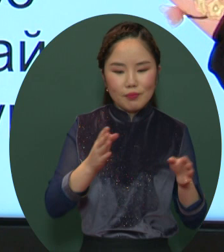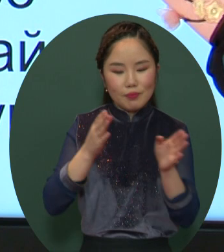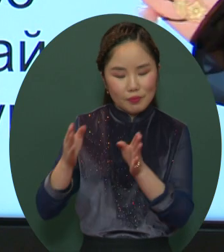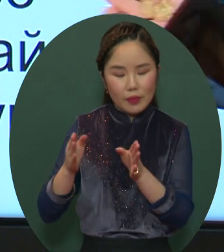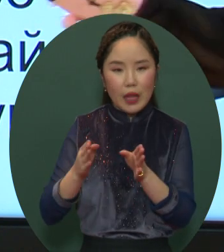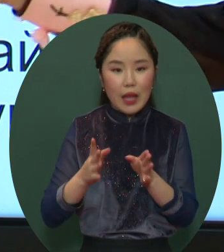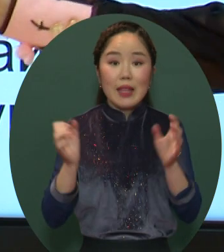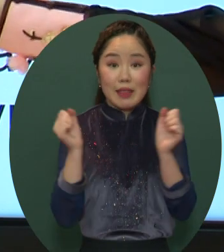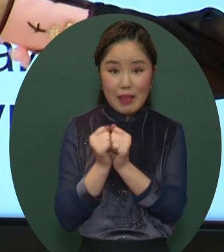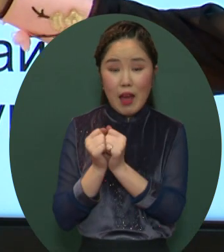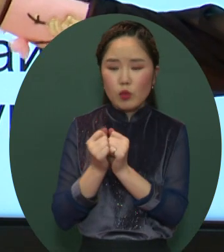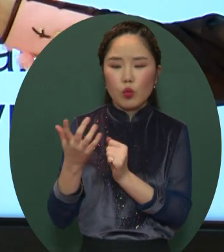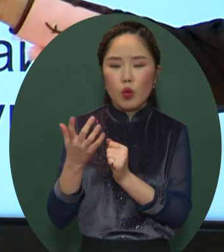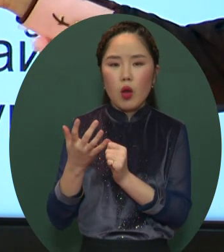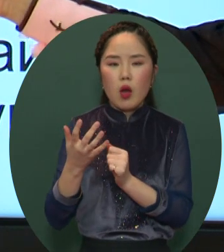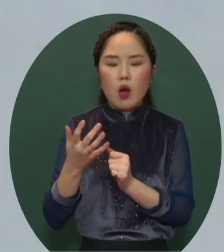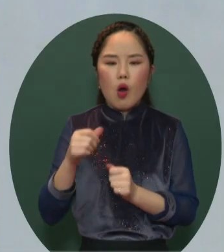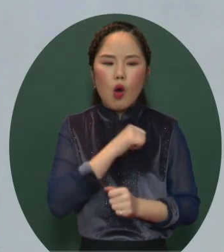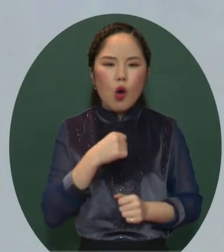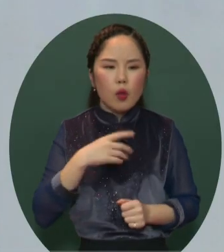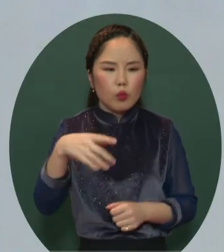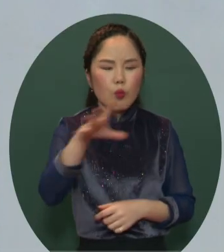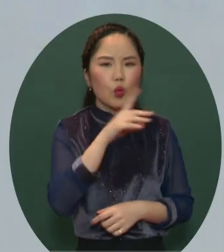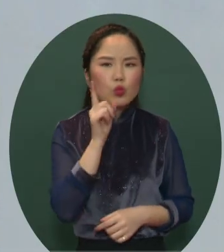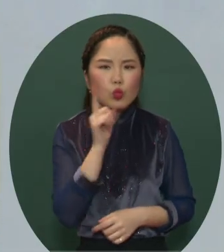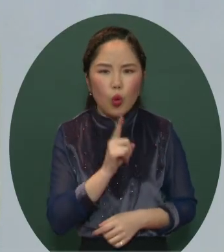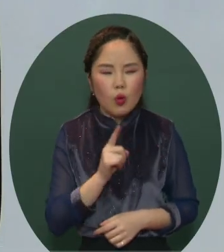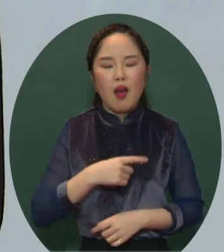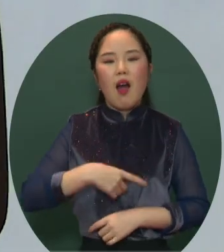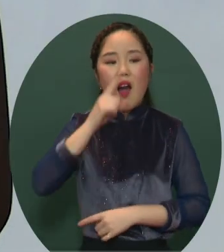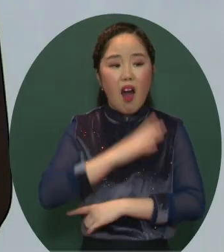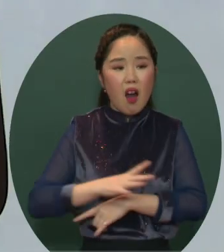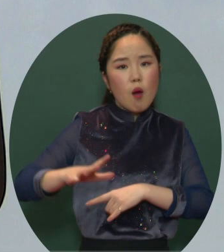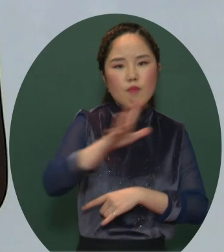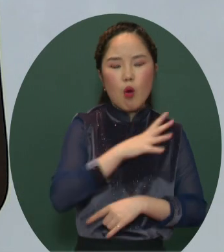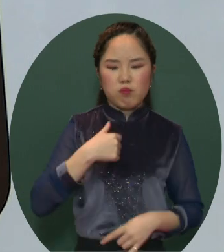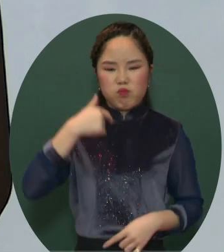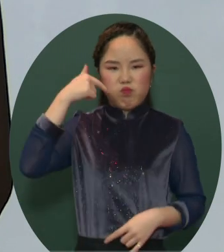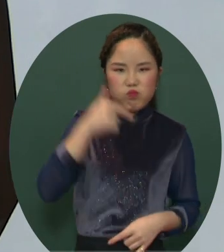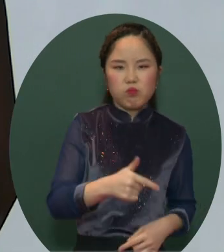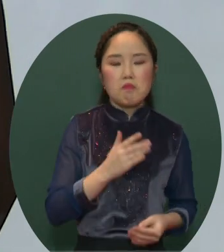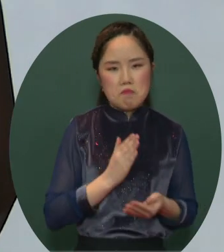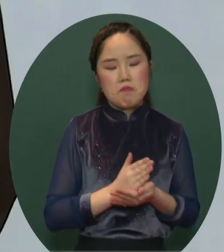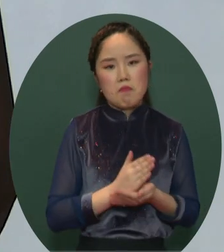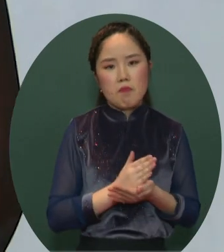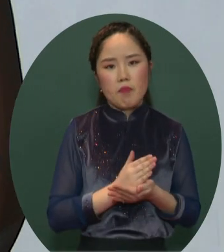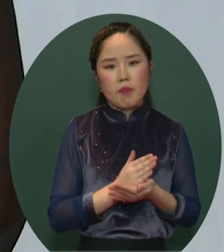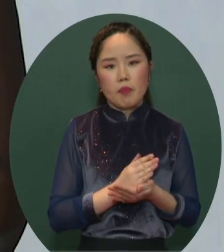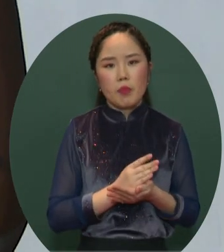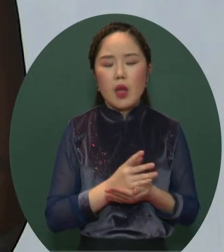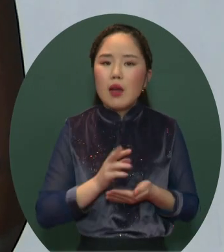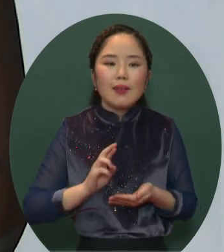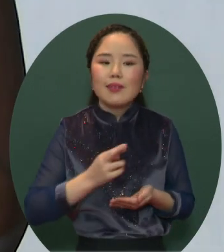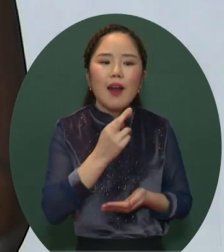Найз маань үүнд үнэхээр дургүй тул ангийнхандаа гомдно. Ямар үг хэлсэн